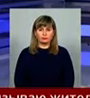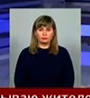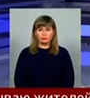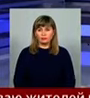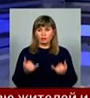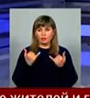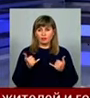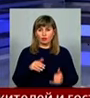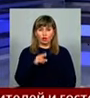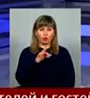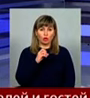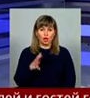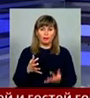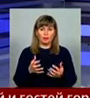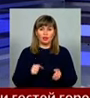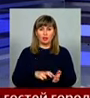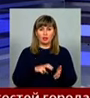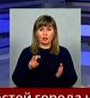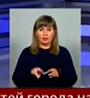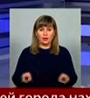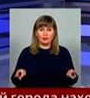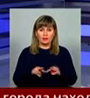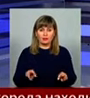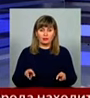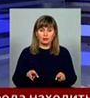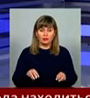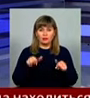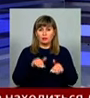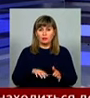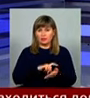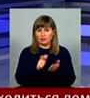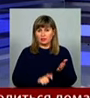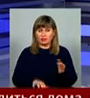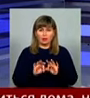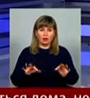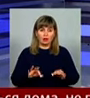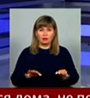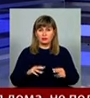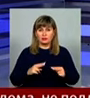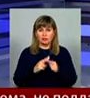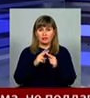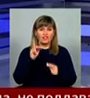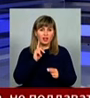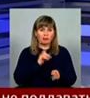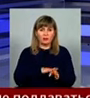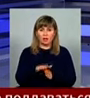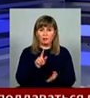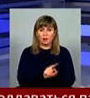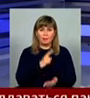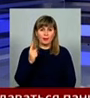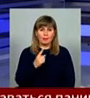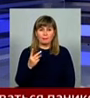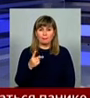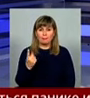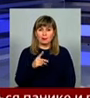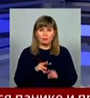Сегодня же Касым Жомарт Тоқаев принял отставку правительства. Текст постановления опубликован на сайте Аккорды. Временно исполнять обязанности премьер-министра